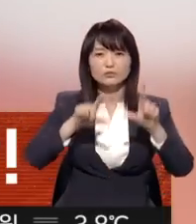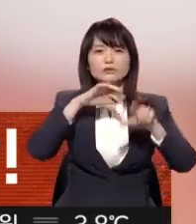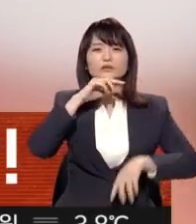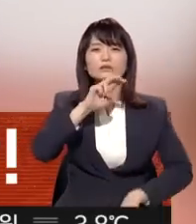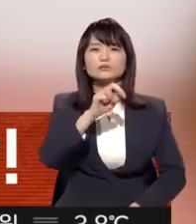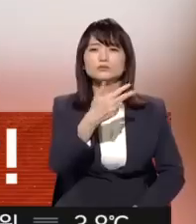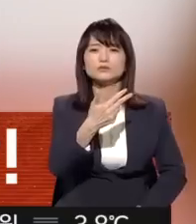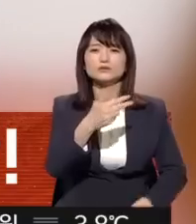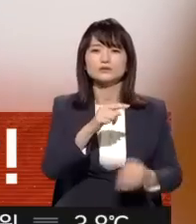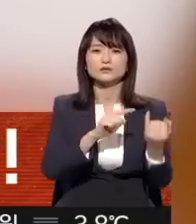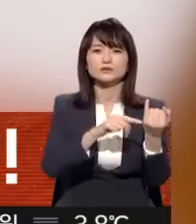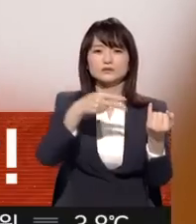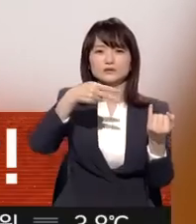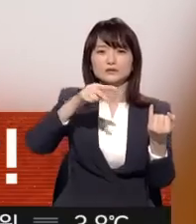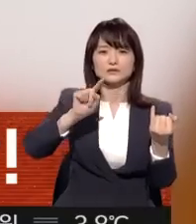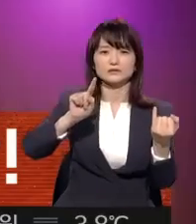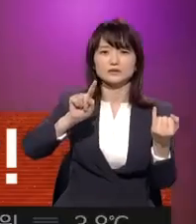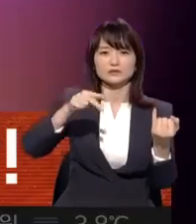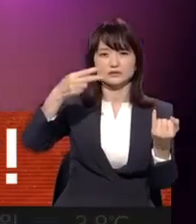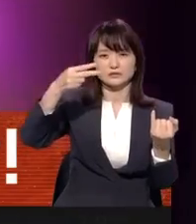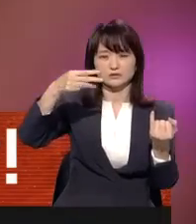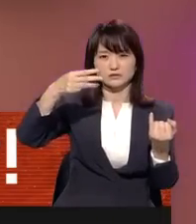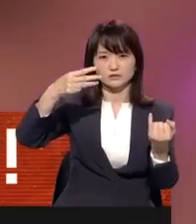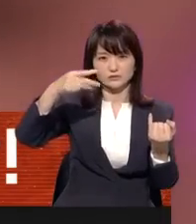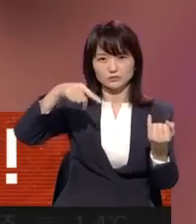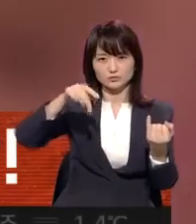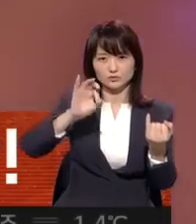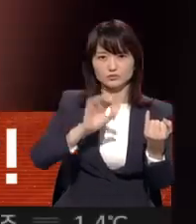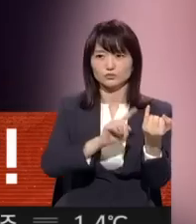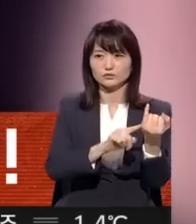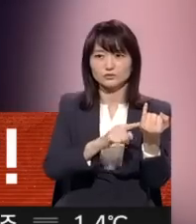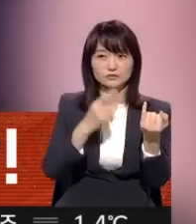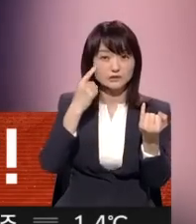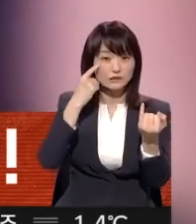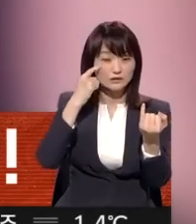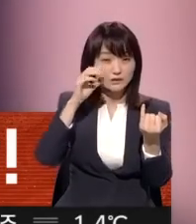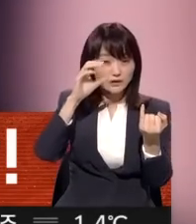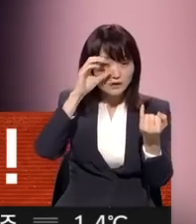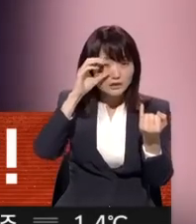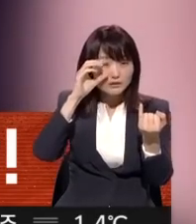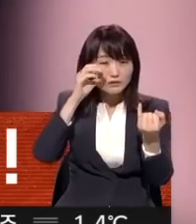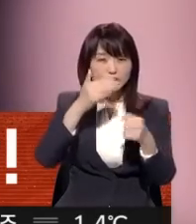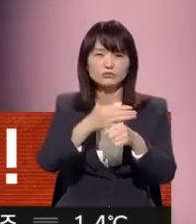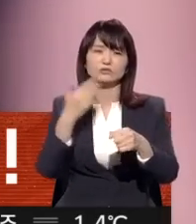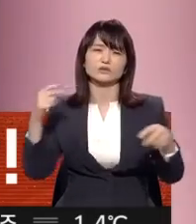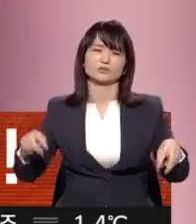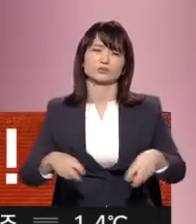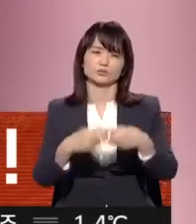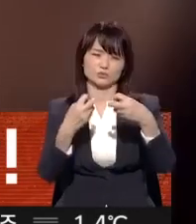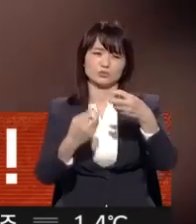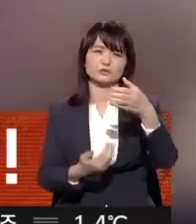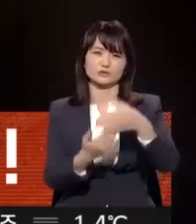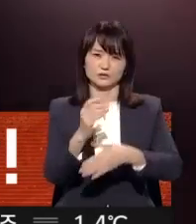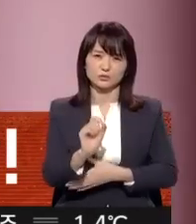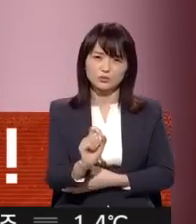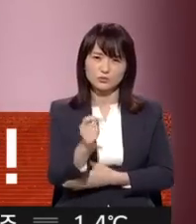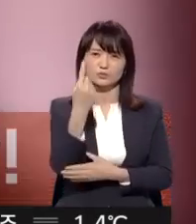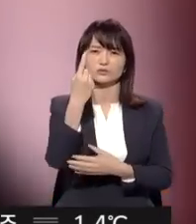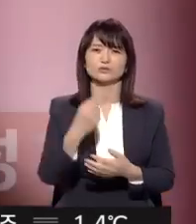27살인 샤퉁이라고 하는데요. 샤퉁 씨가 의안을 끼게 된 게 9년 전 교통사고 때문입니다. 아이고. 불의의